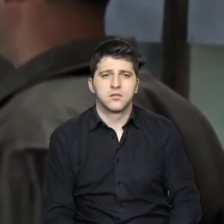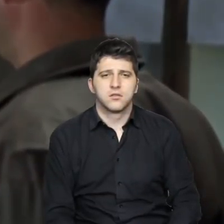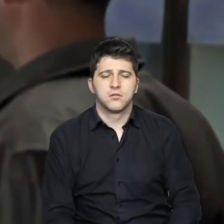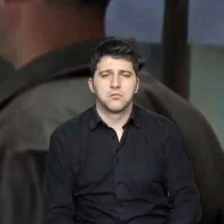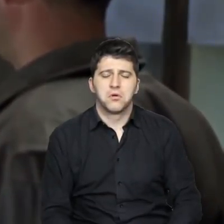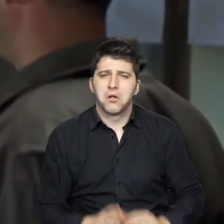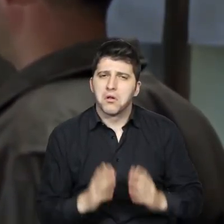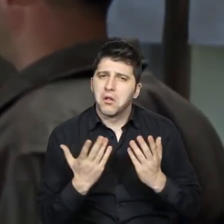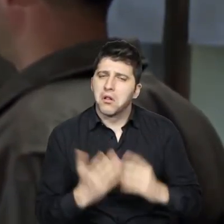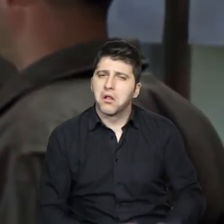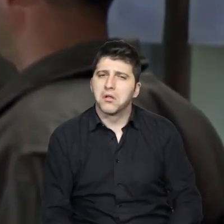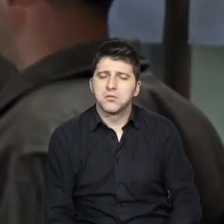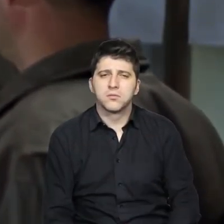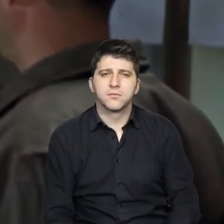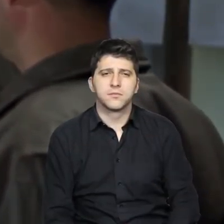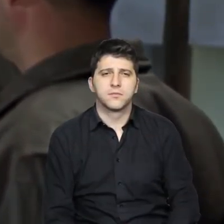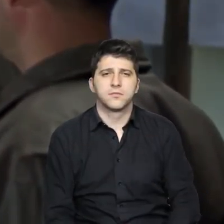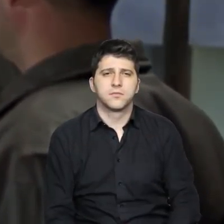Oral.